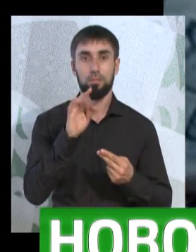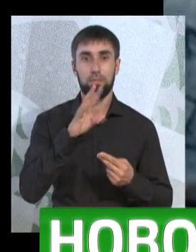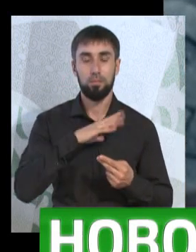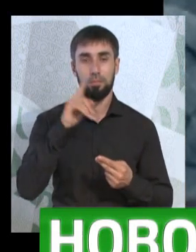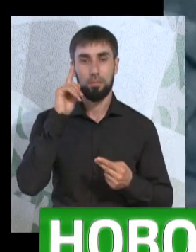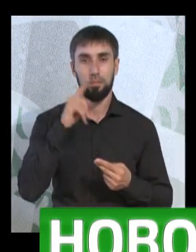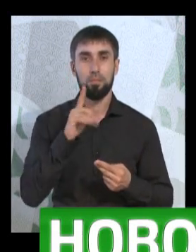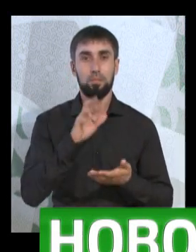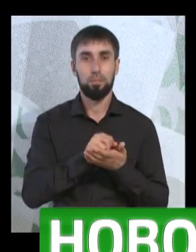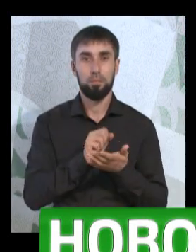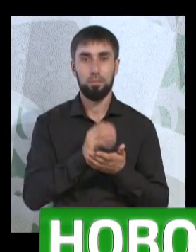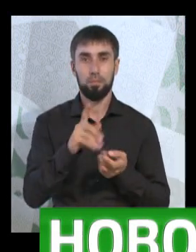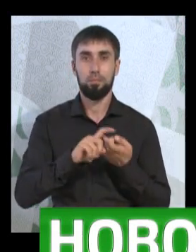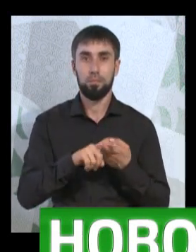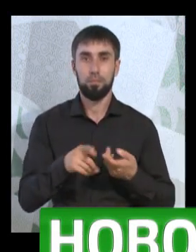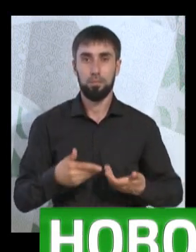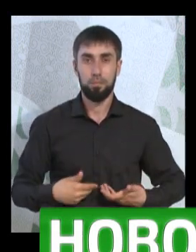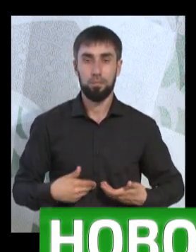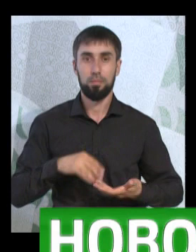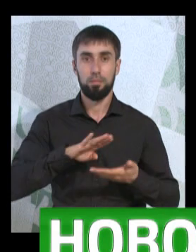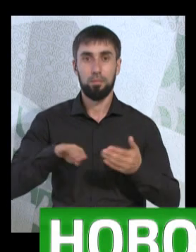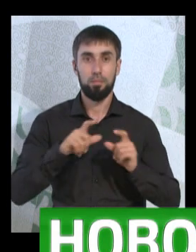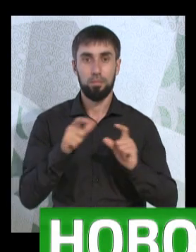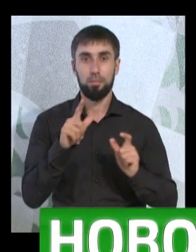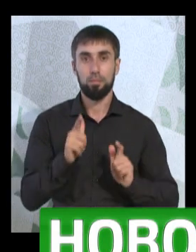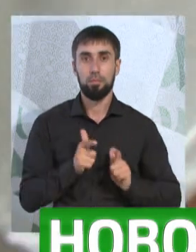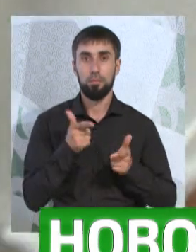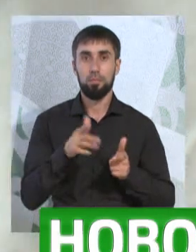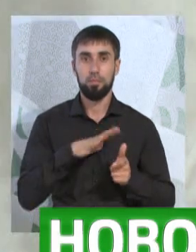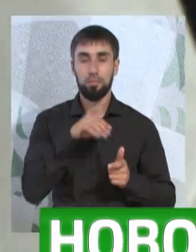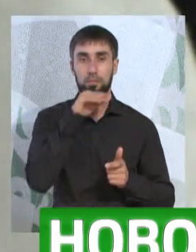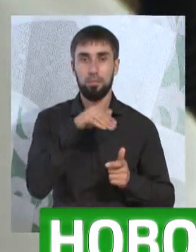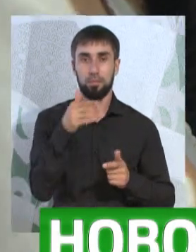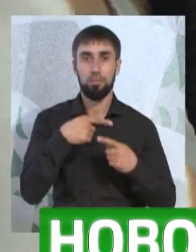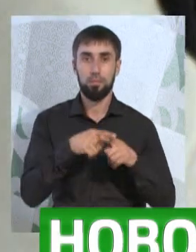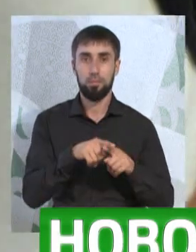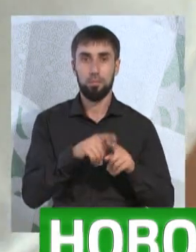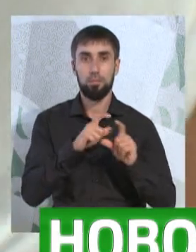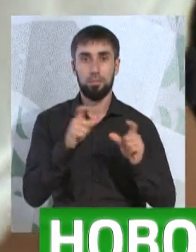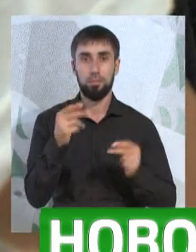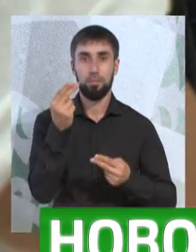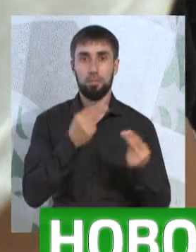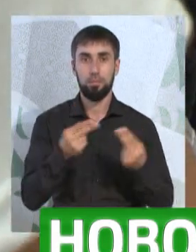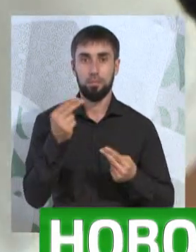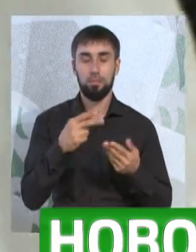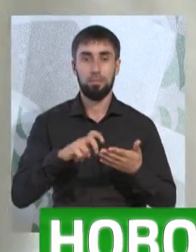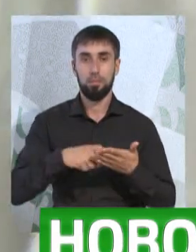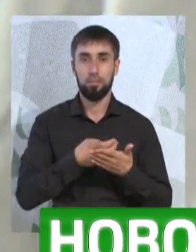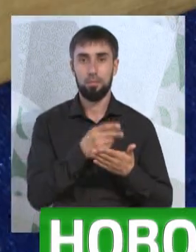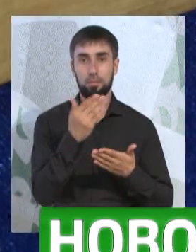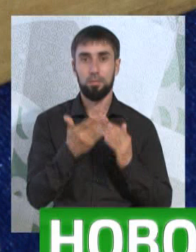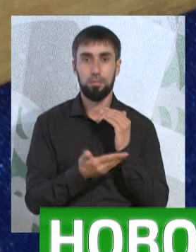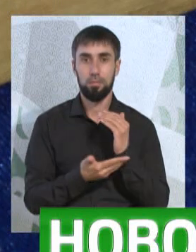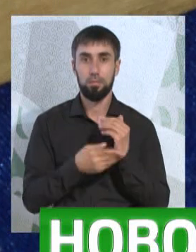какой деятельностью свяжет свою жизнь. После школы поступил в Богородскую профессионально-техническую школу художественной резьбы по дереву,